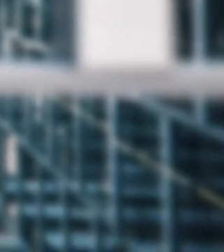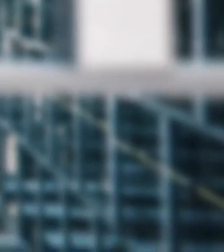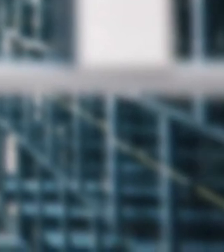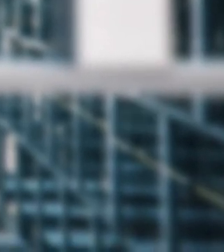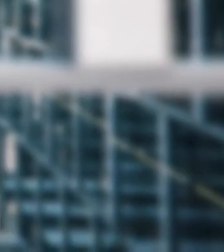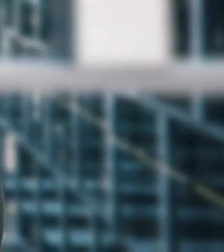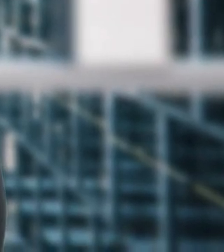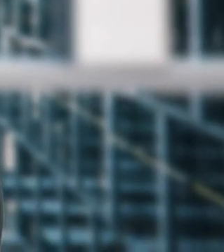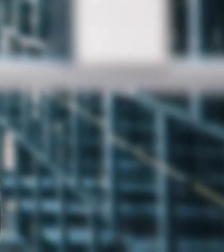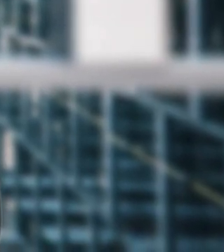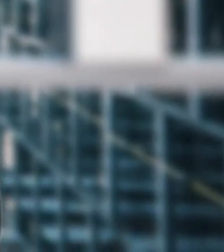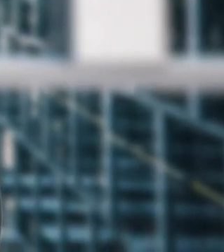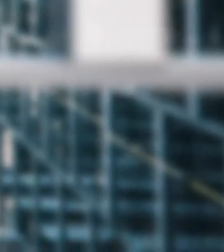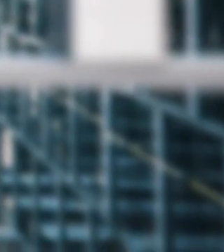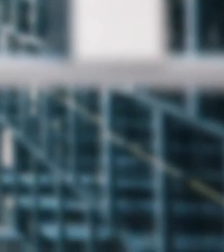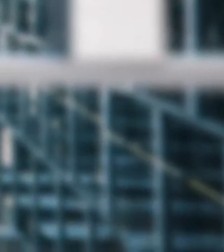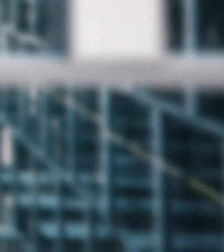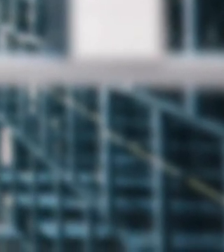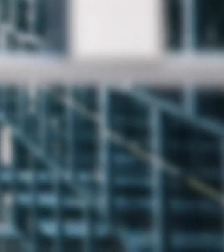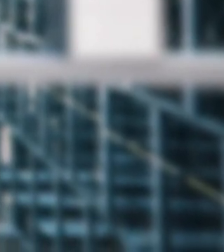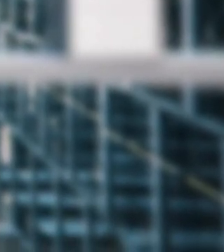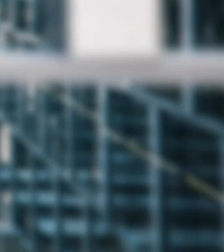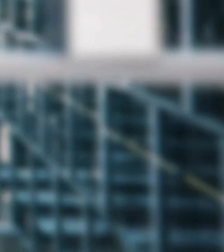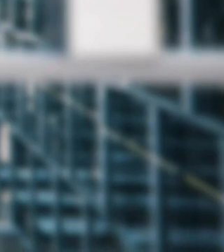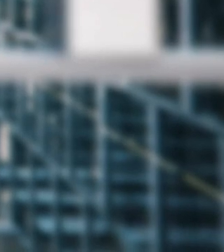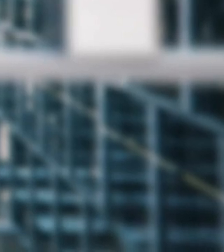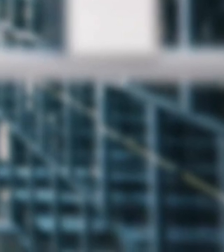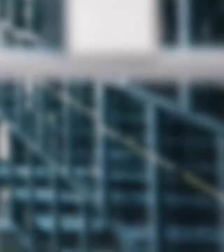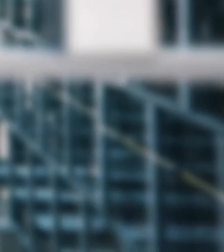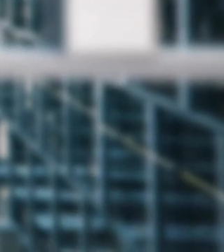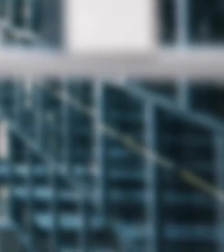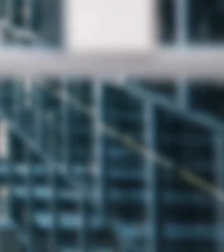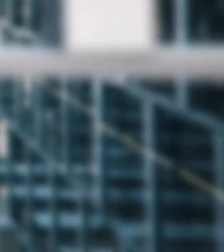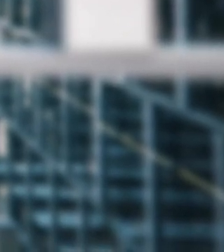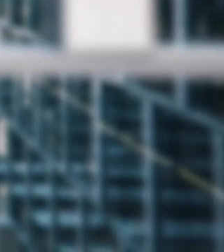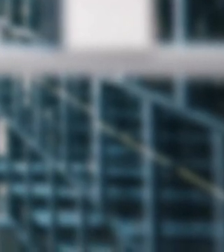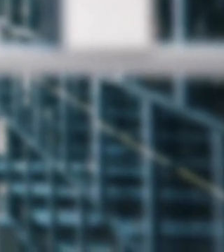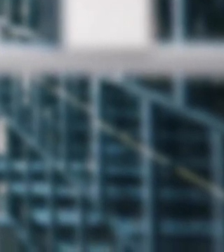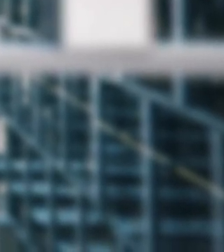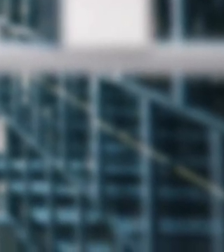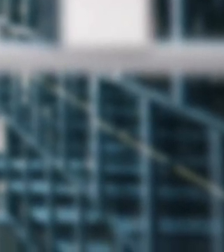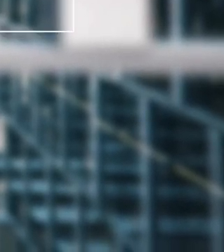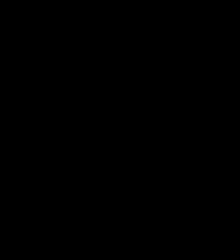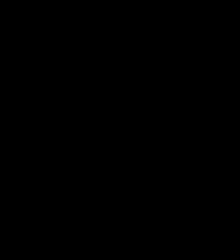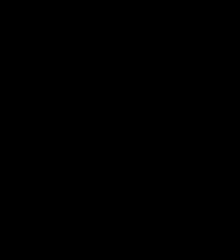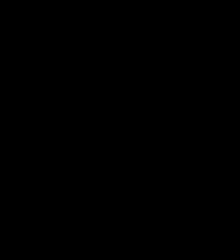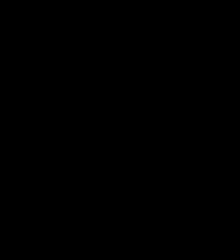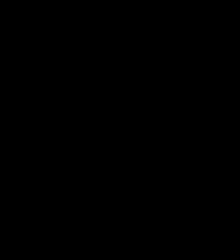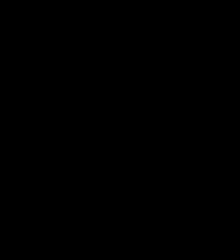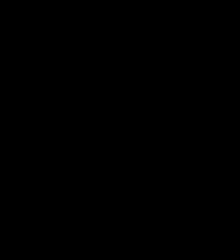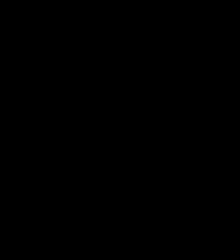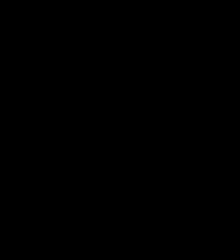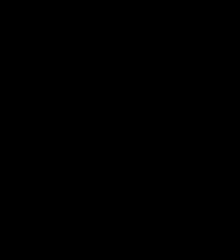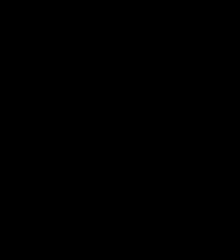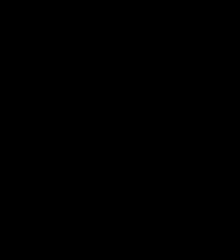my research, and I want to go abroad to conduct study. And this support I definitely get.